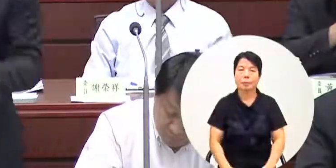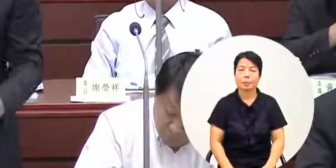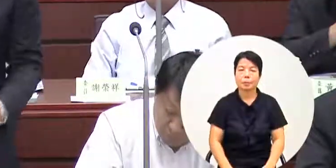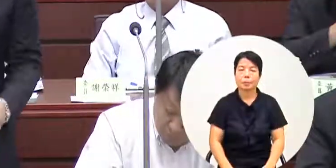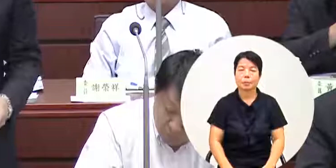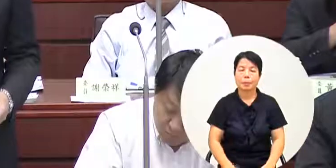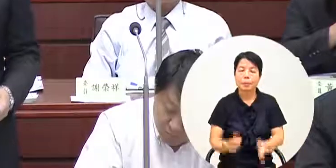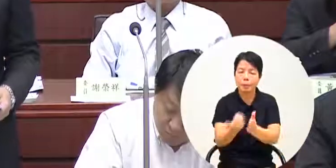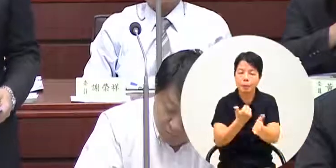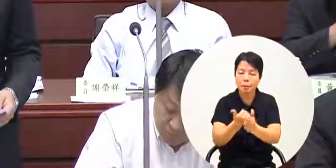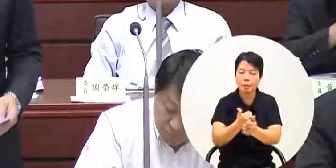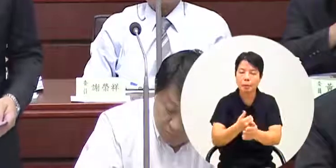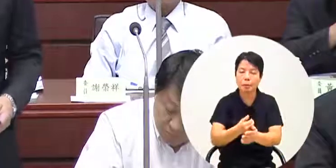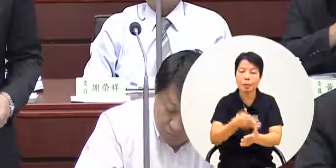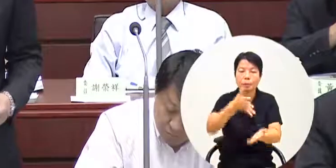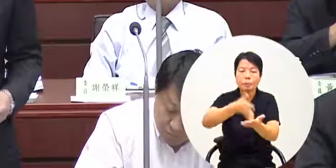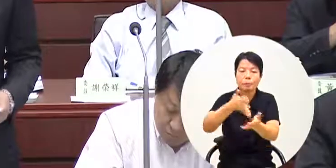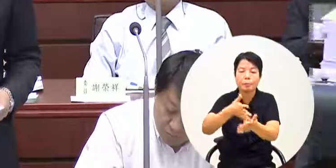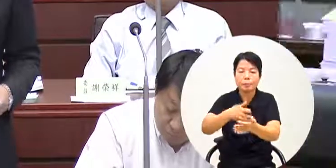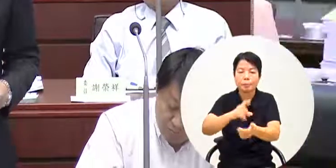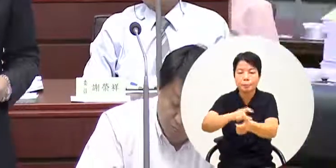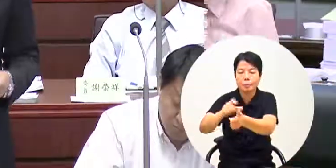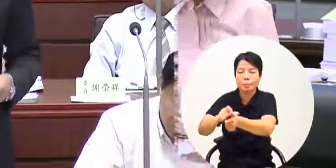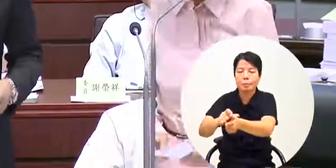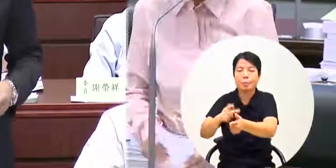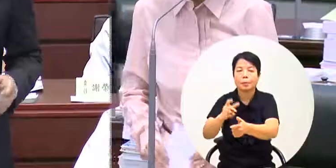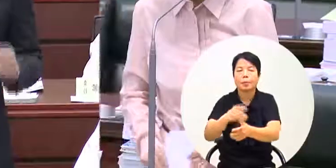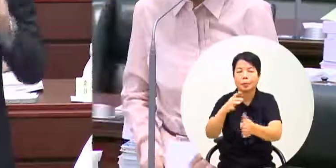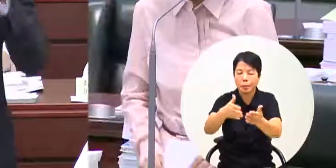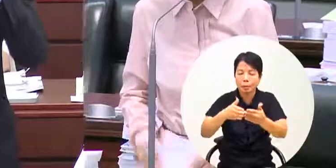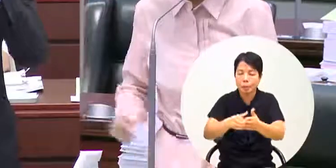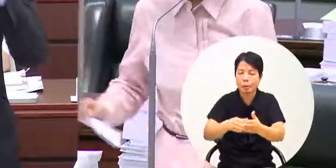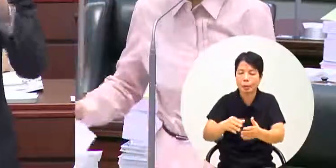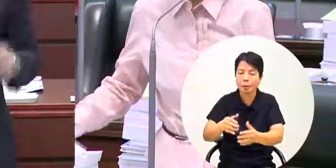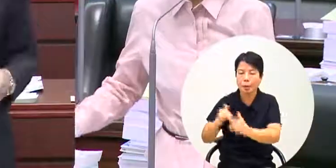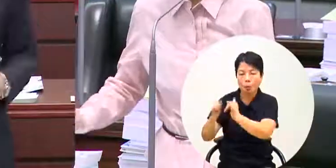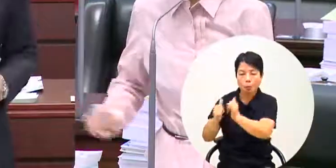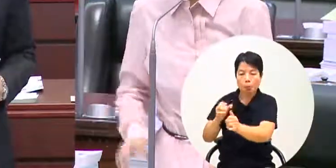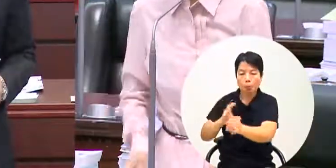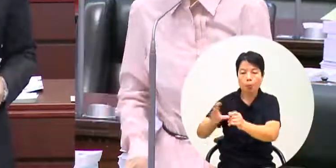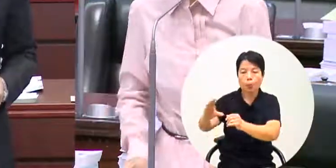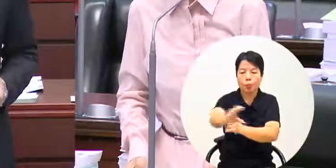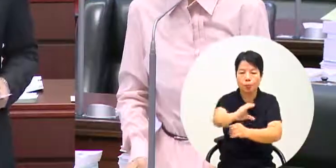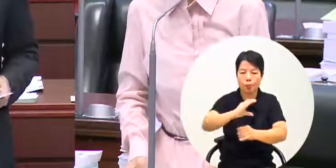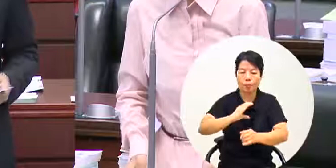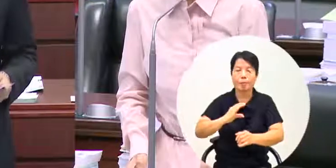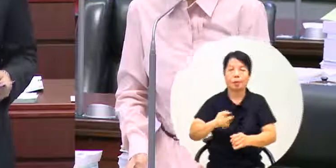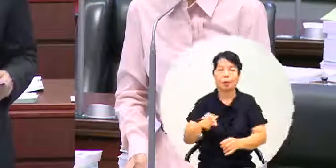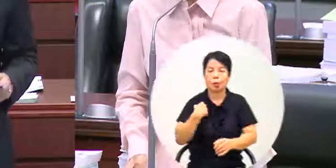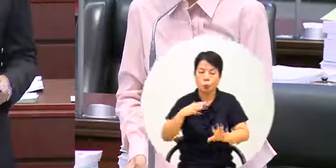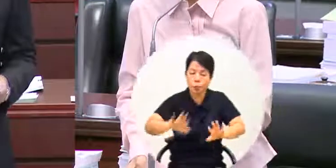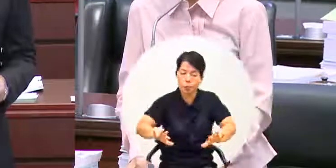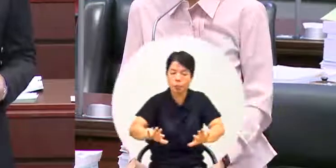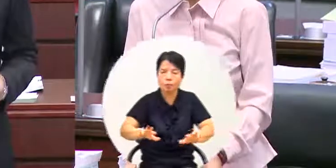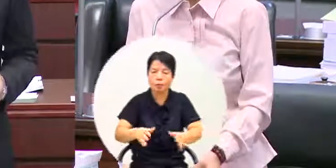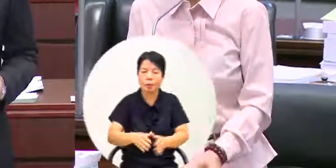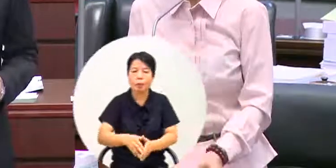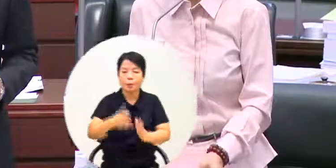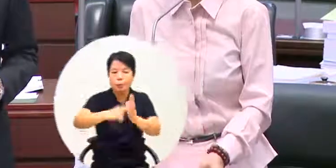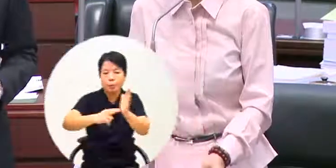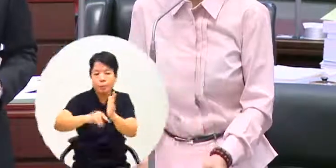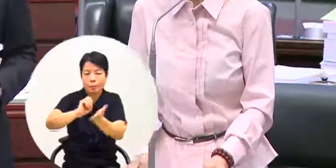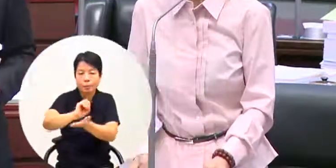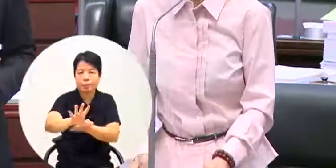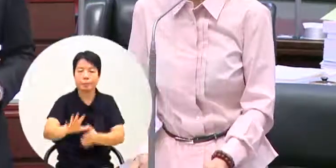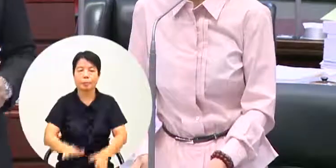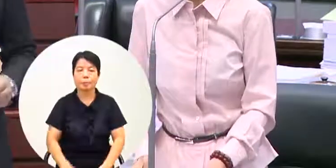提到几个问题，那反映的民意，那我们大概就在这边简要的跟议员这边召集人这边做一个回复。首